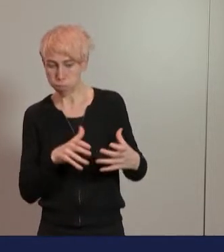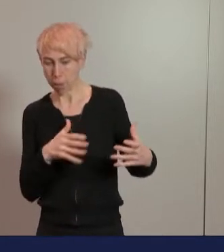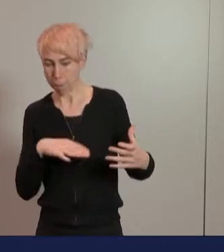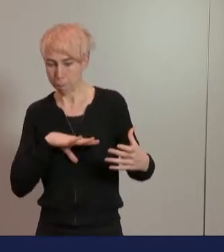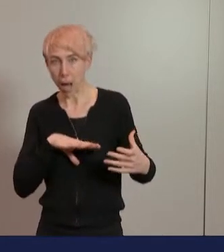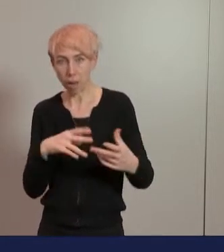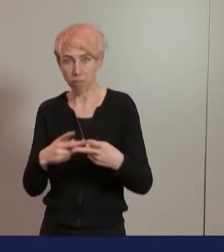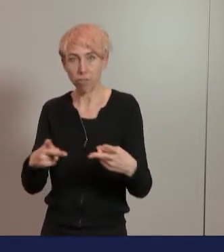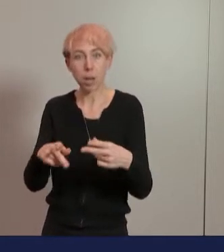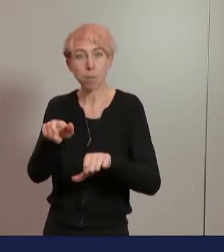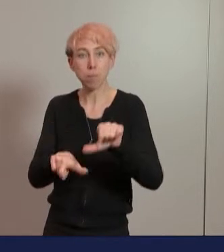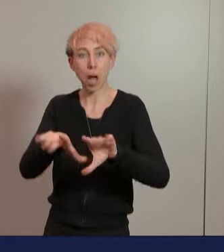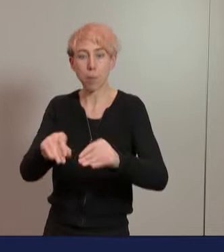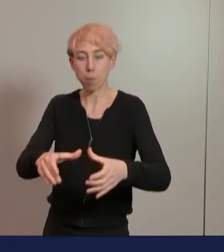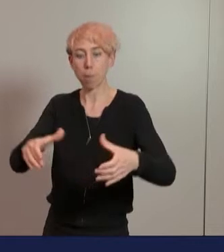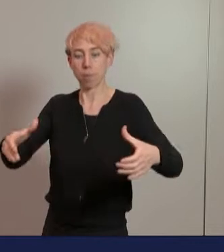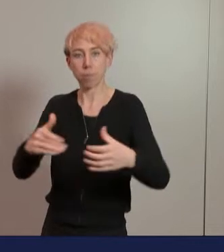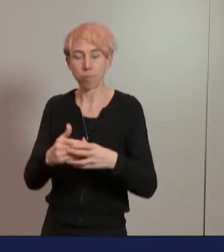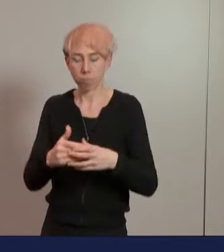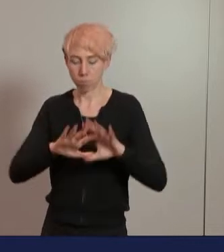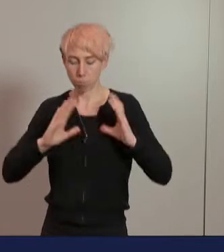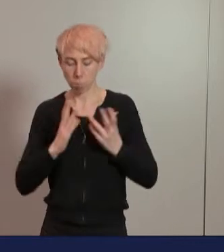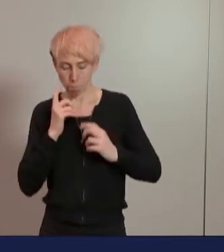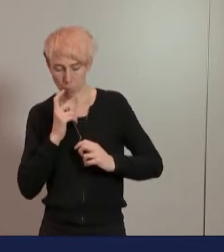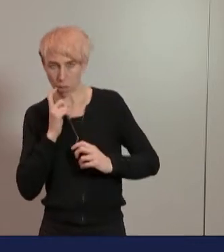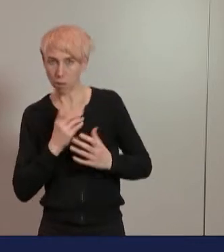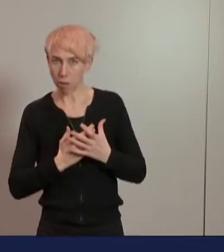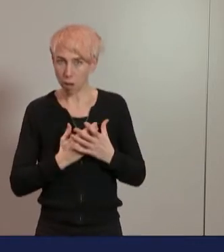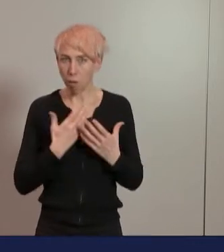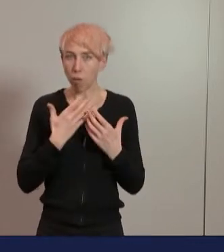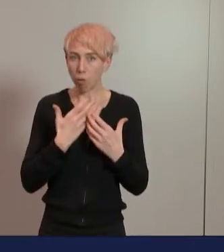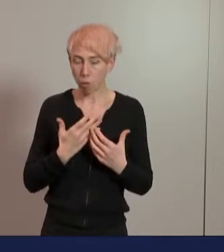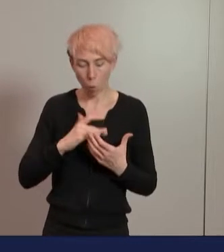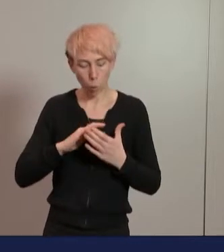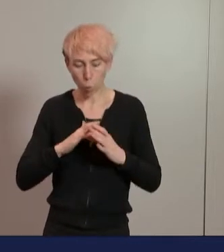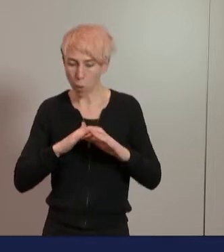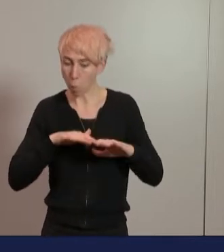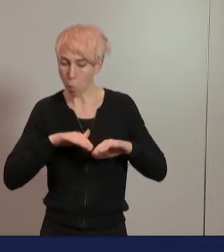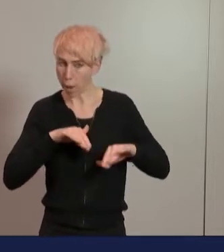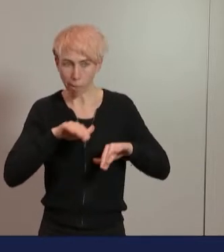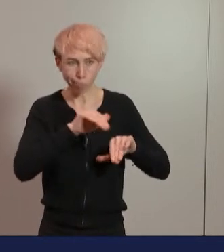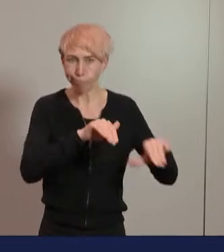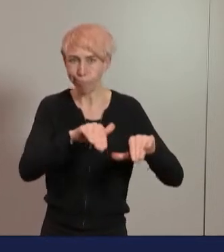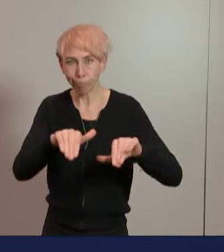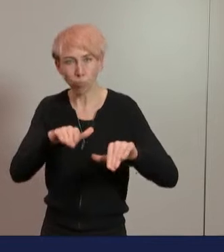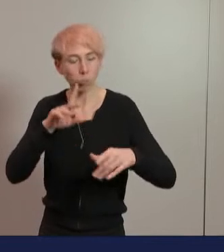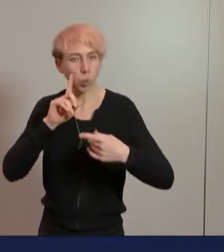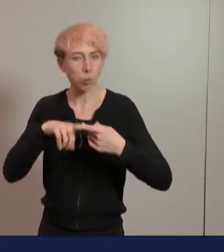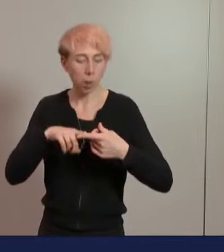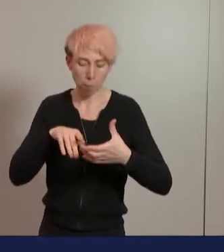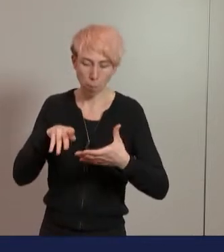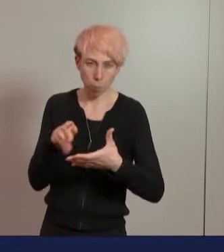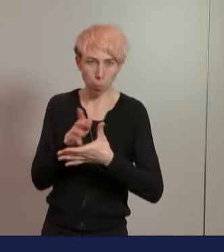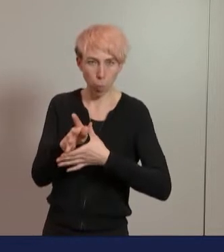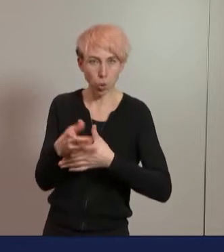Face à ces constats, nous souhaitons activer avec discernement tous les leviers mobilisables afin de financer notre projet de mandat